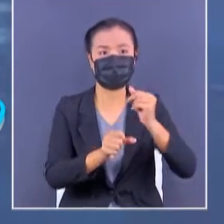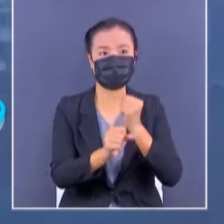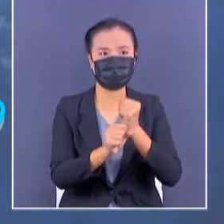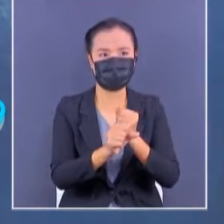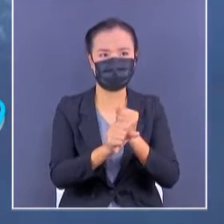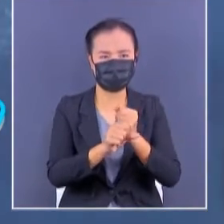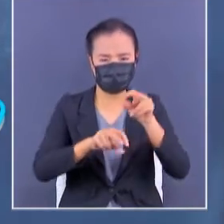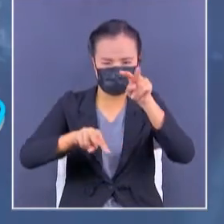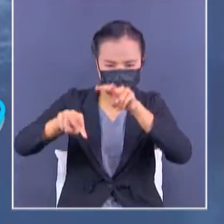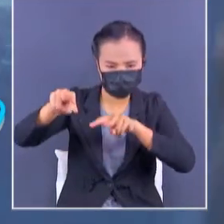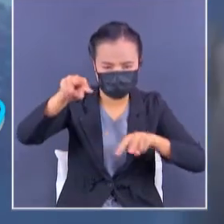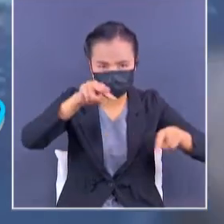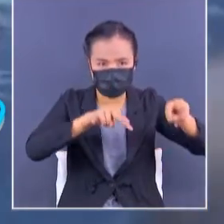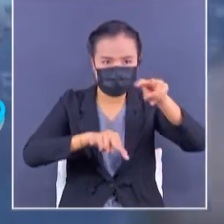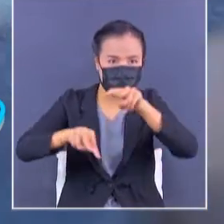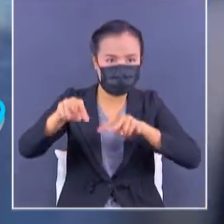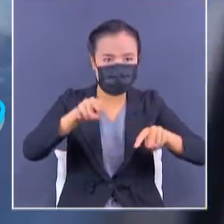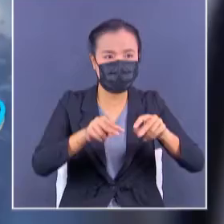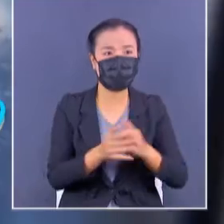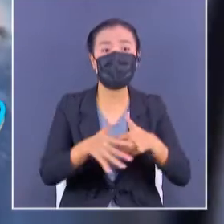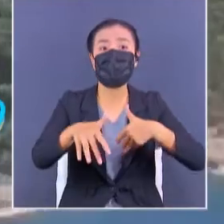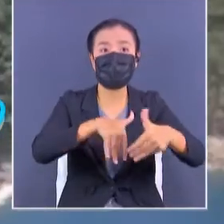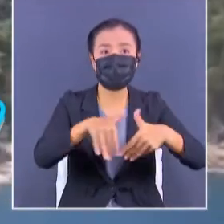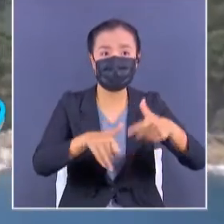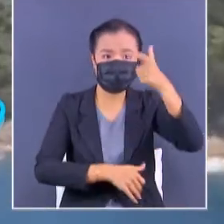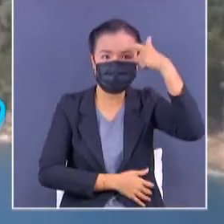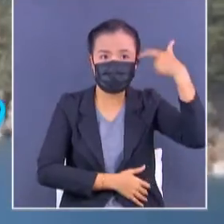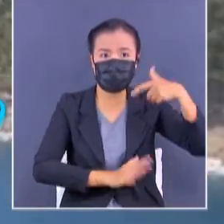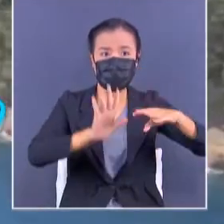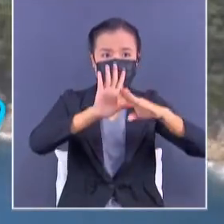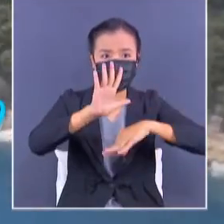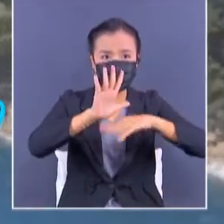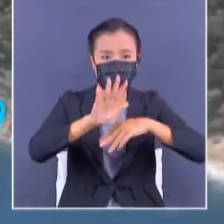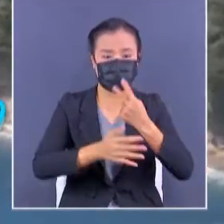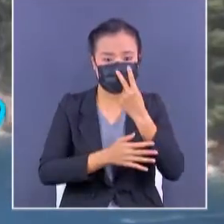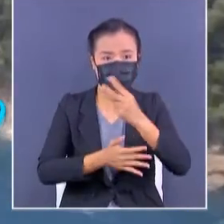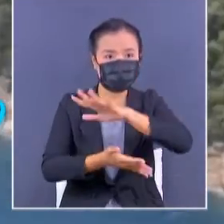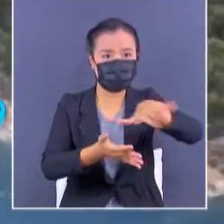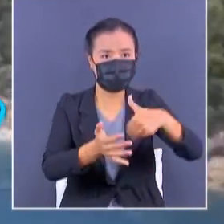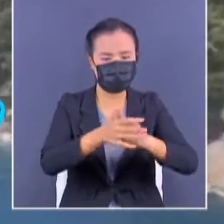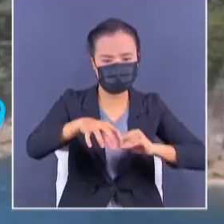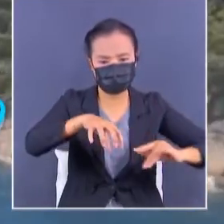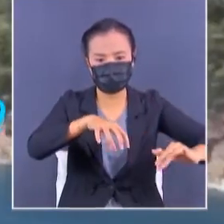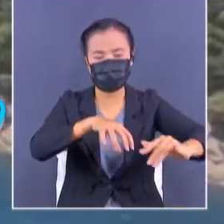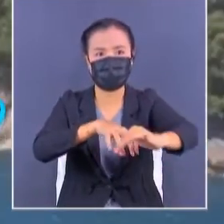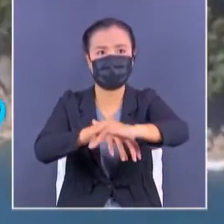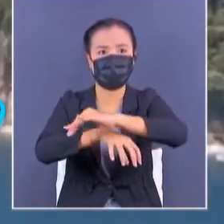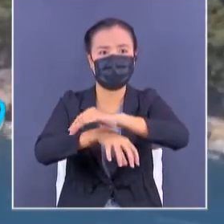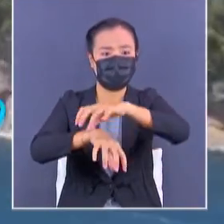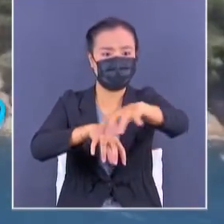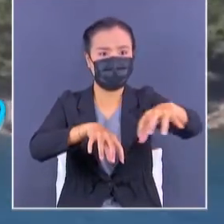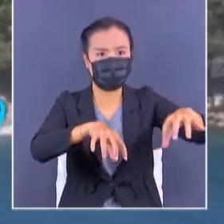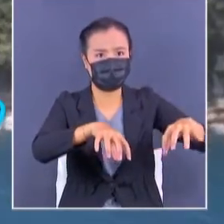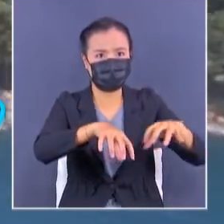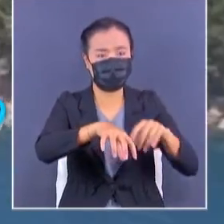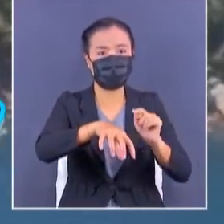สแกนค่ะไปสแกนหาชาวโรฮิงญาเนี่ยทั้งจุดที่เคยพบล่าสุดตามเกาะต่างๆแล้วก็บริเวณโดยรอบ